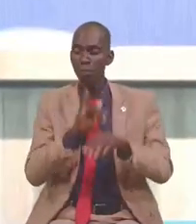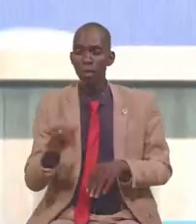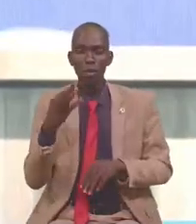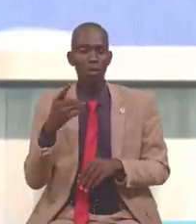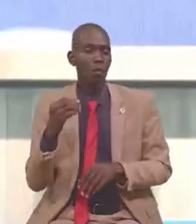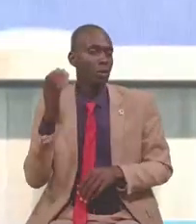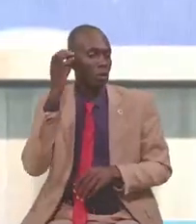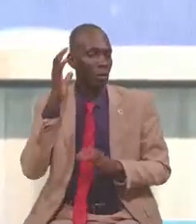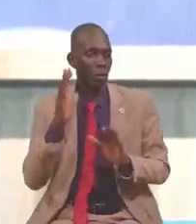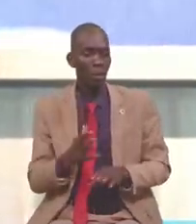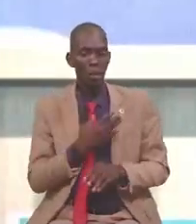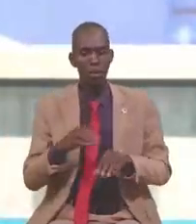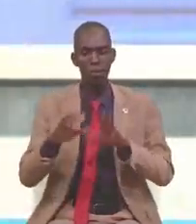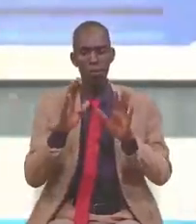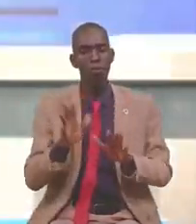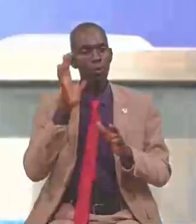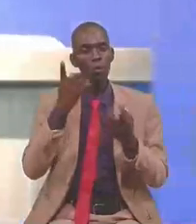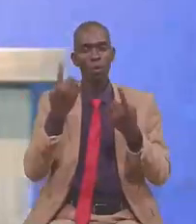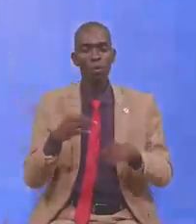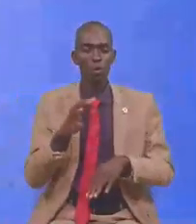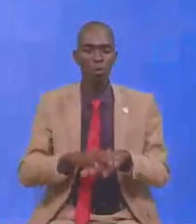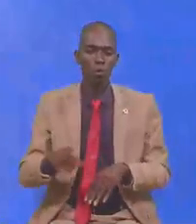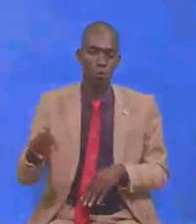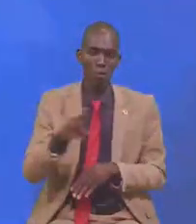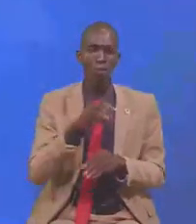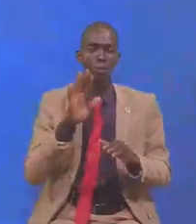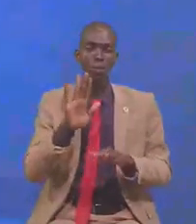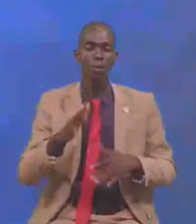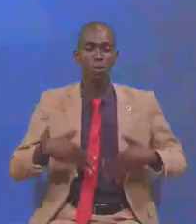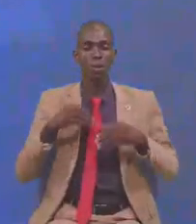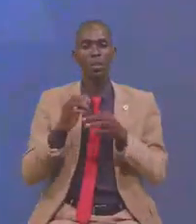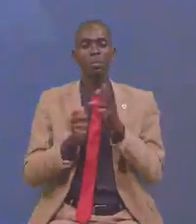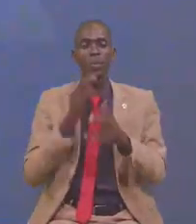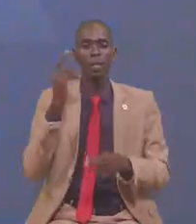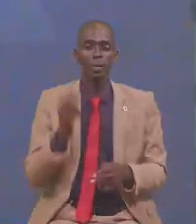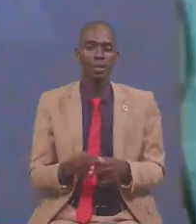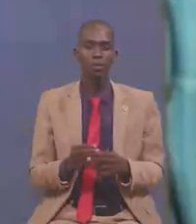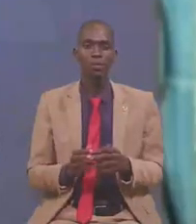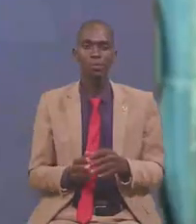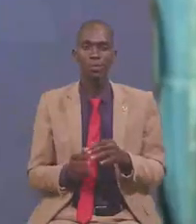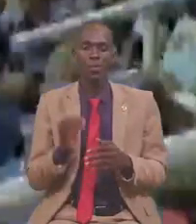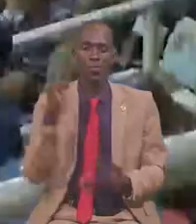qui écoutent, de ceux qui pratiquent, viendra sur vous. Amen.